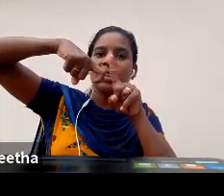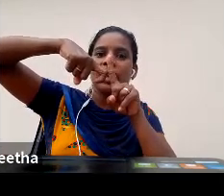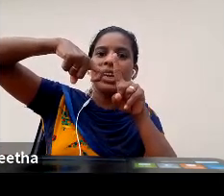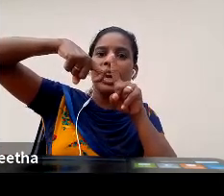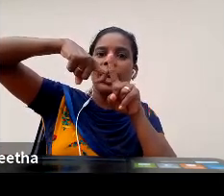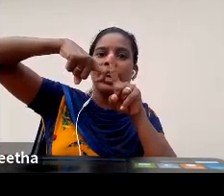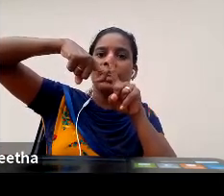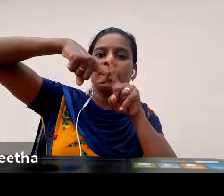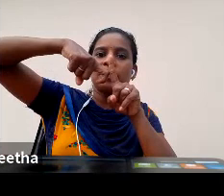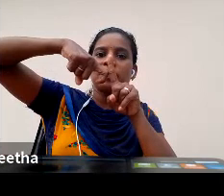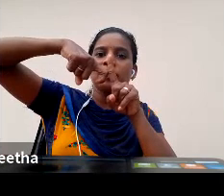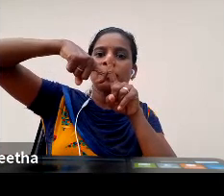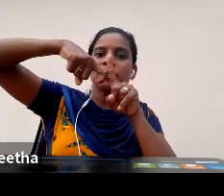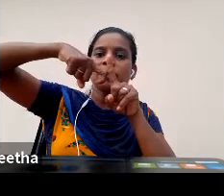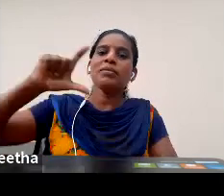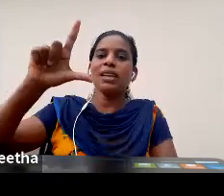കെ